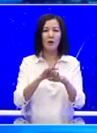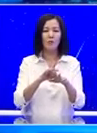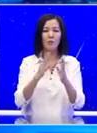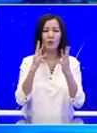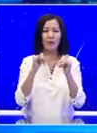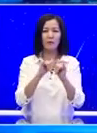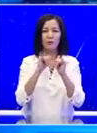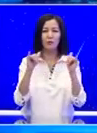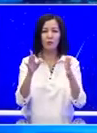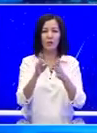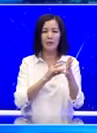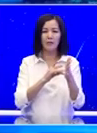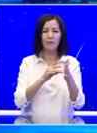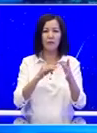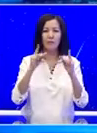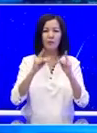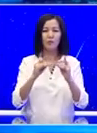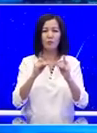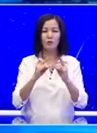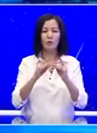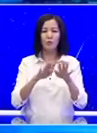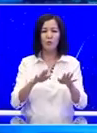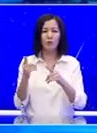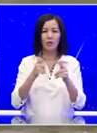артып кетсе, төсек орын жетіспеушілігін болдырмау.